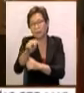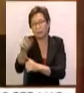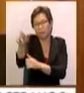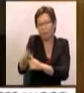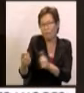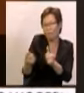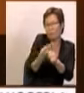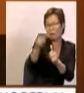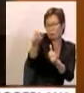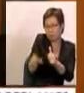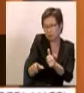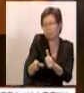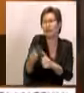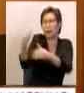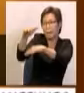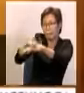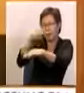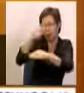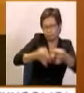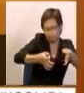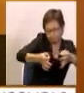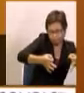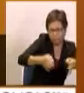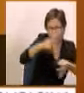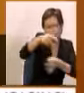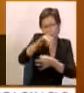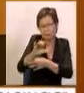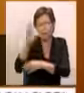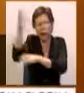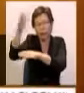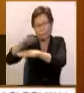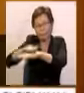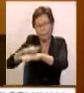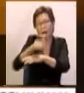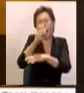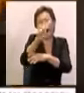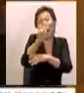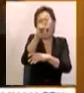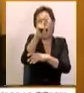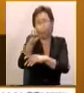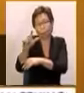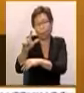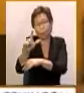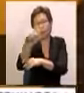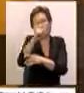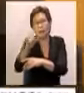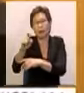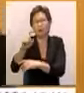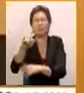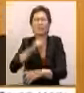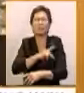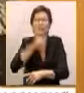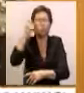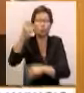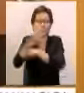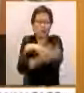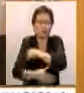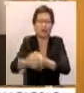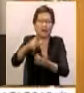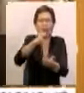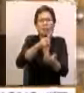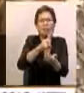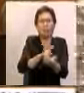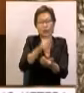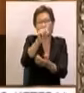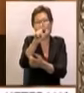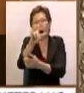pertama dipanggil memberikan keterangan. PAC juga bakal memanggil Arul Kanda Kandasamy, bekas Ketua Sesuai Negara Tan Sri Dr. Ali